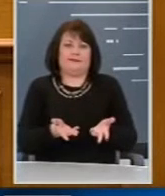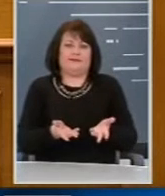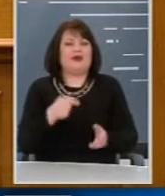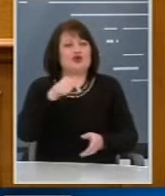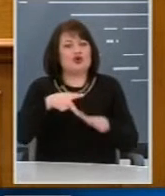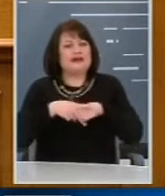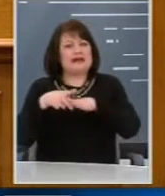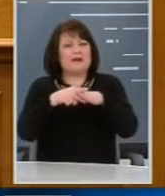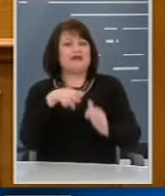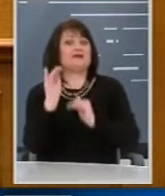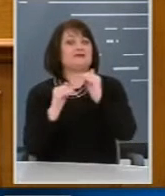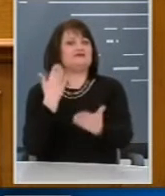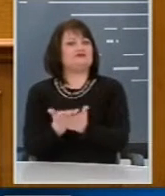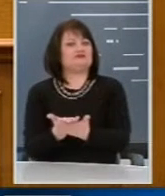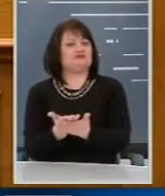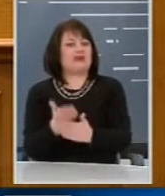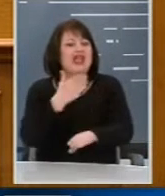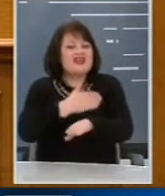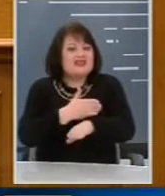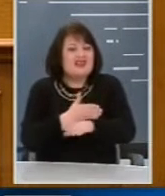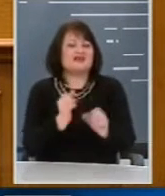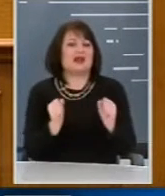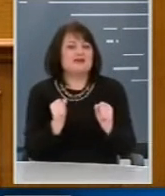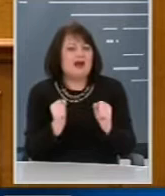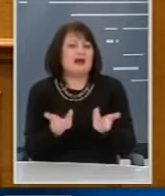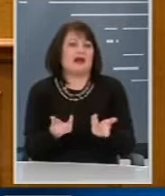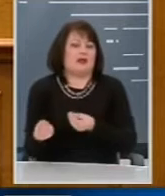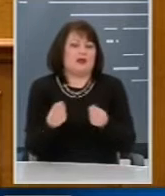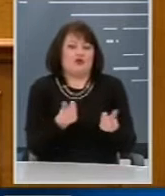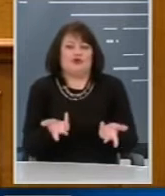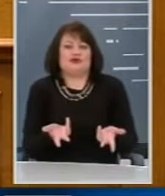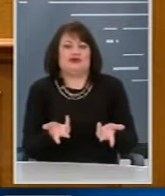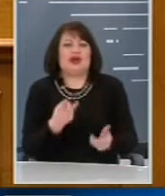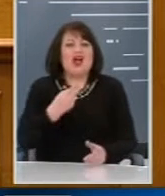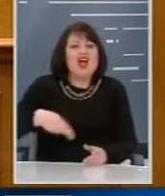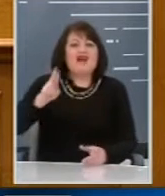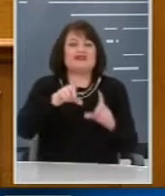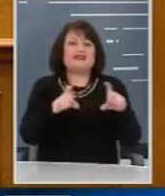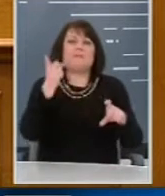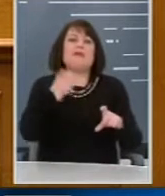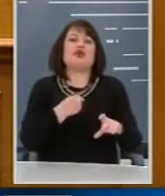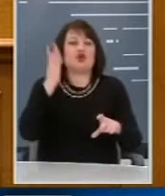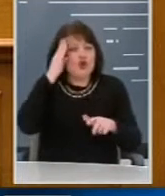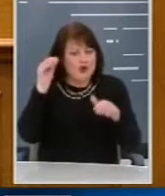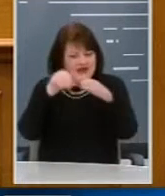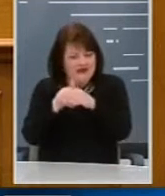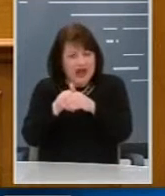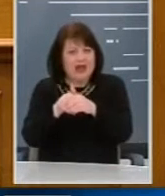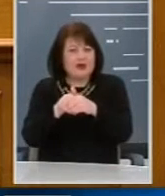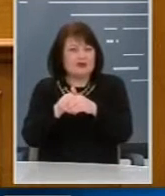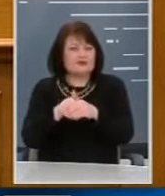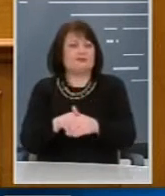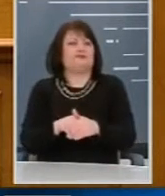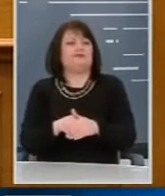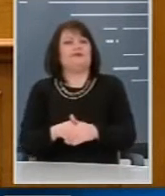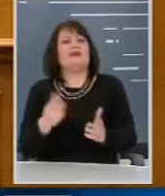οι τράπεζες απαιτήσανε εγγυήσεις, εξασφαλίσεις, αυξήσεις συμμετοχικού κεφαλαίου με συνέπεια